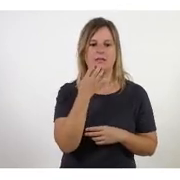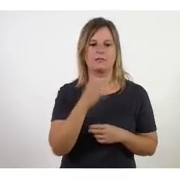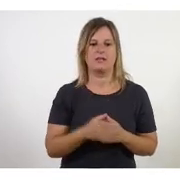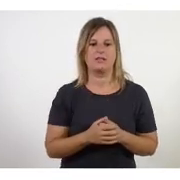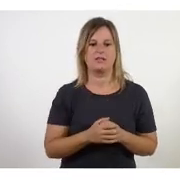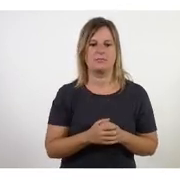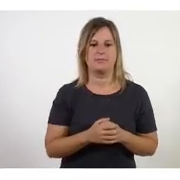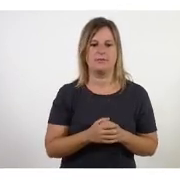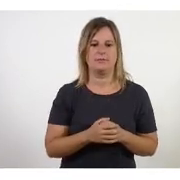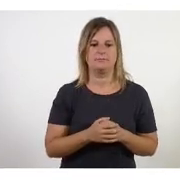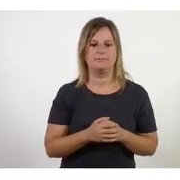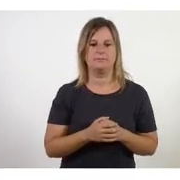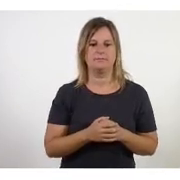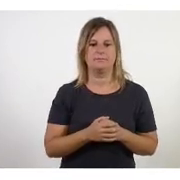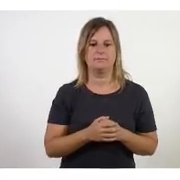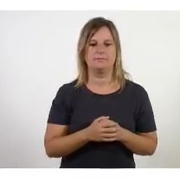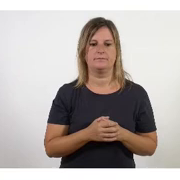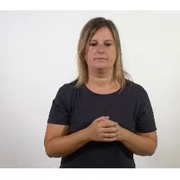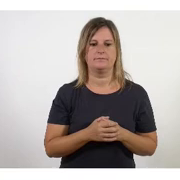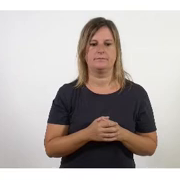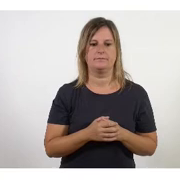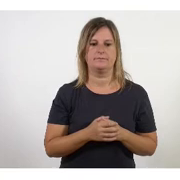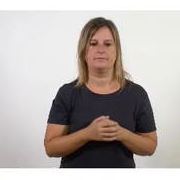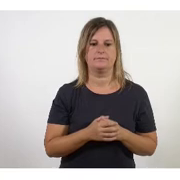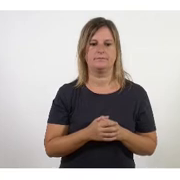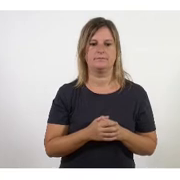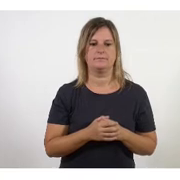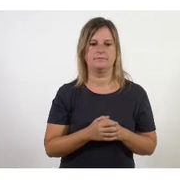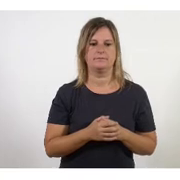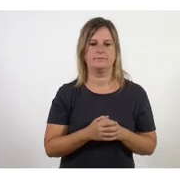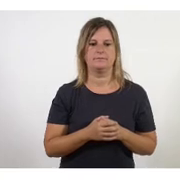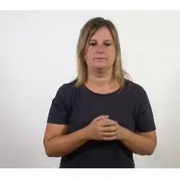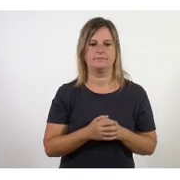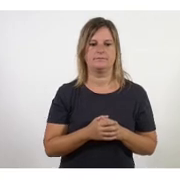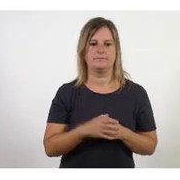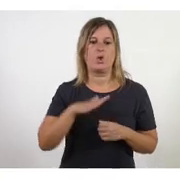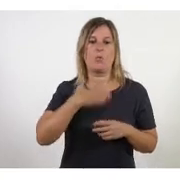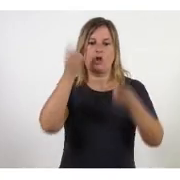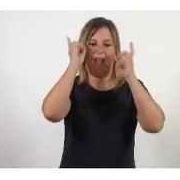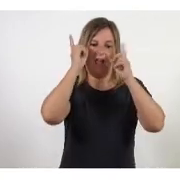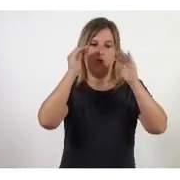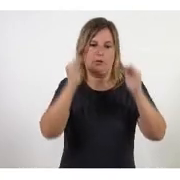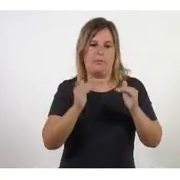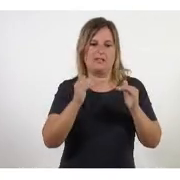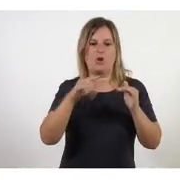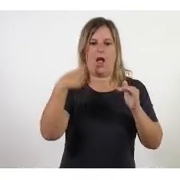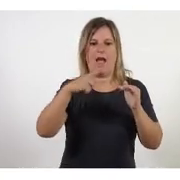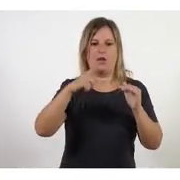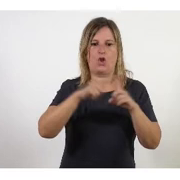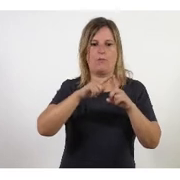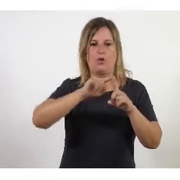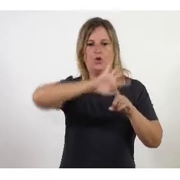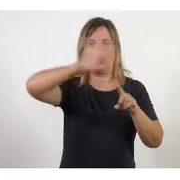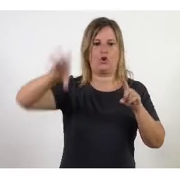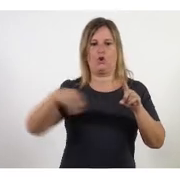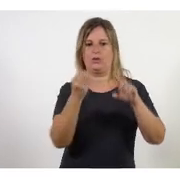Tenim altres tipus de transicions, com per exemple, potser en el vostre Android surten menys, eh? Per exemple, rotació,